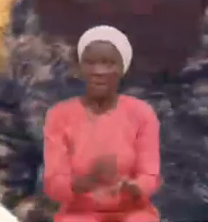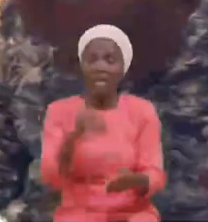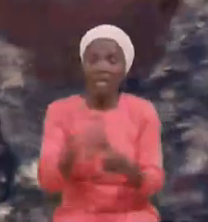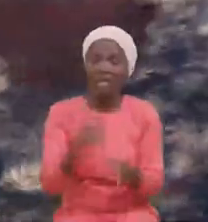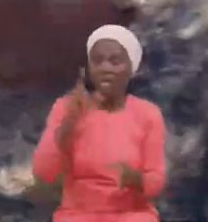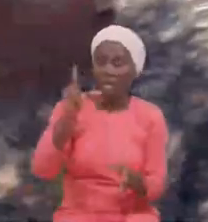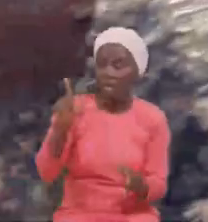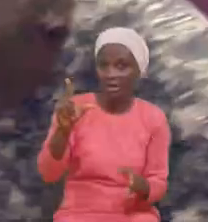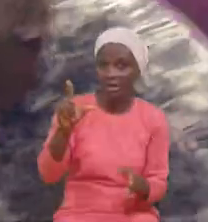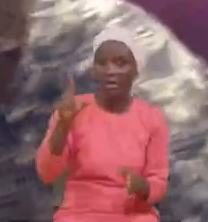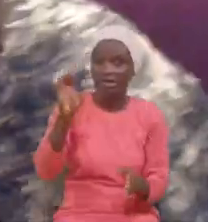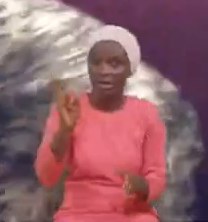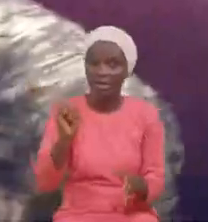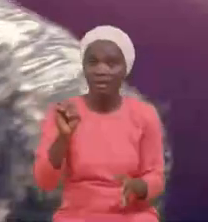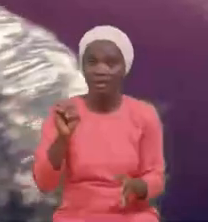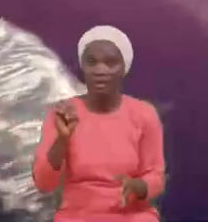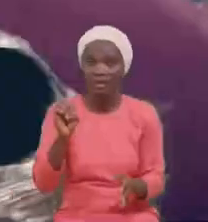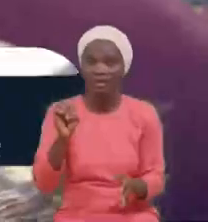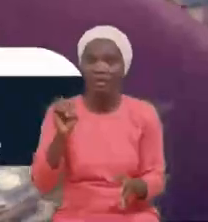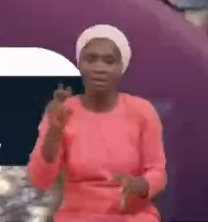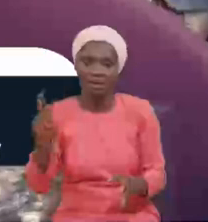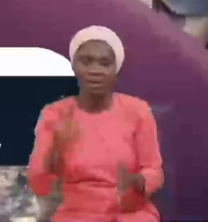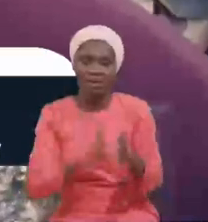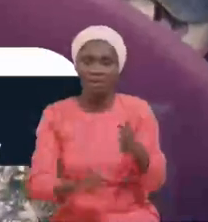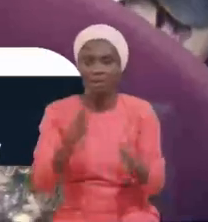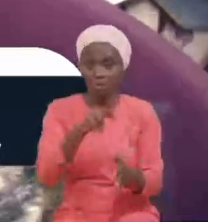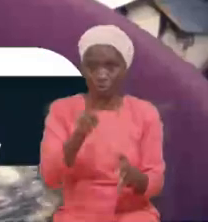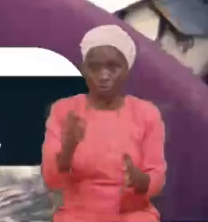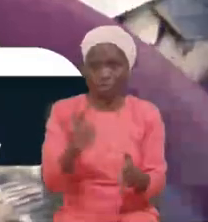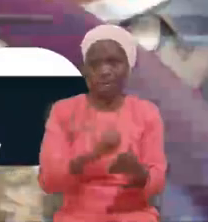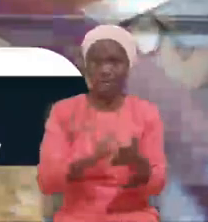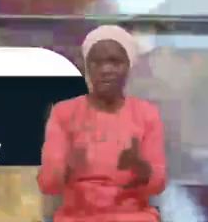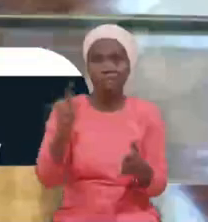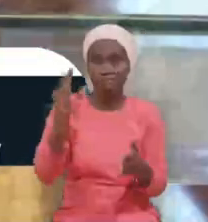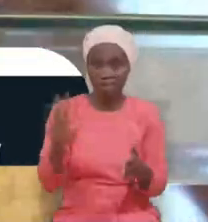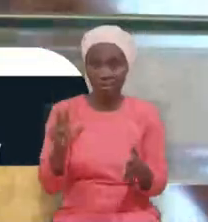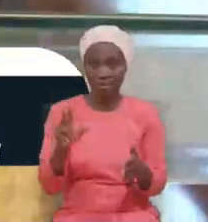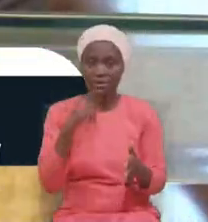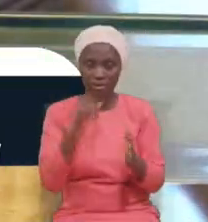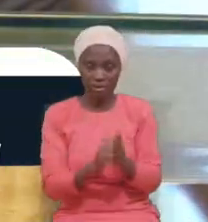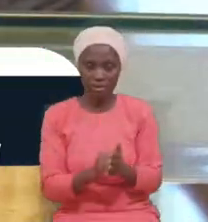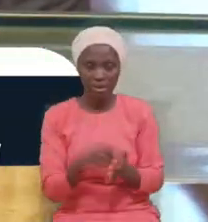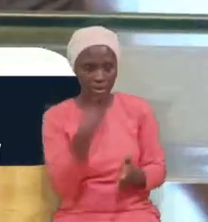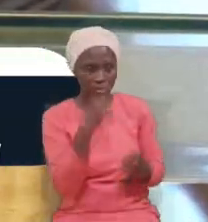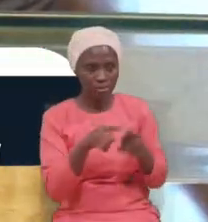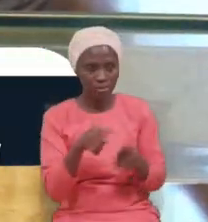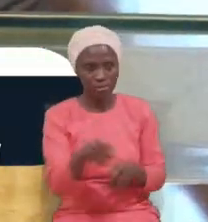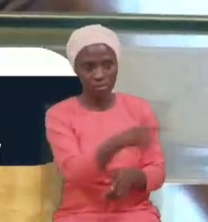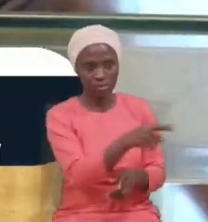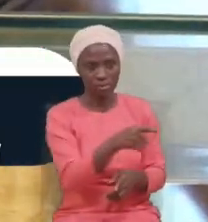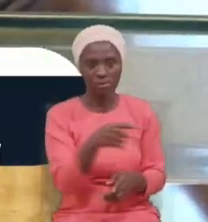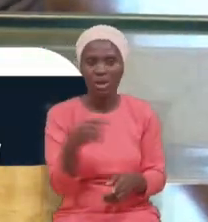Lévitique 22. Lévitique chapitre 22 verset 3 qui dit,